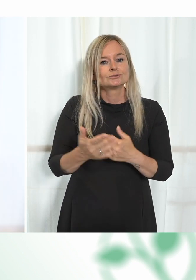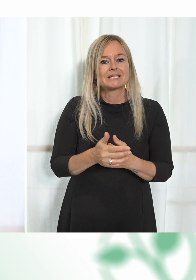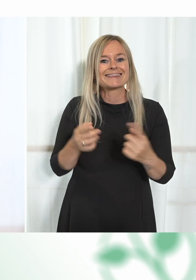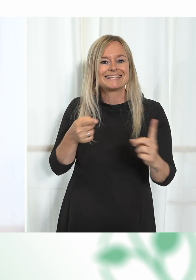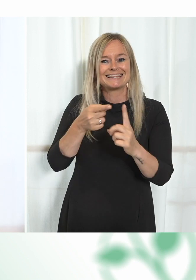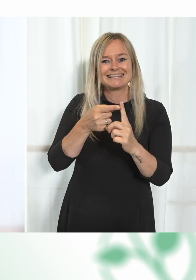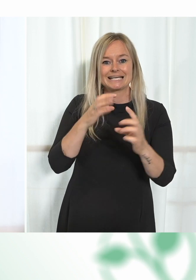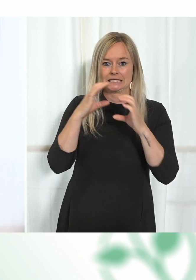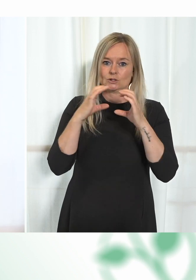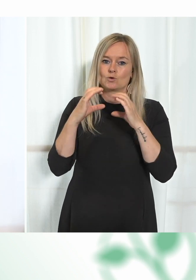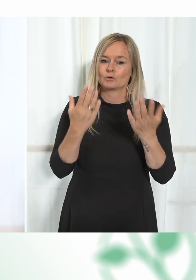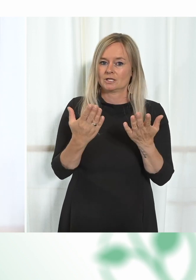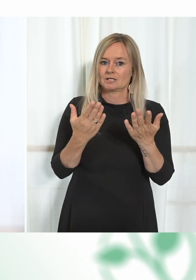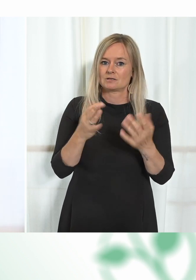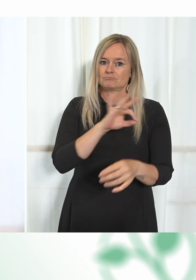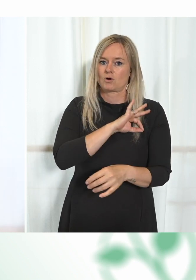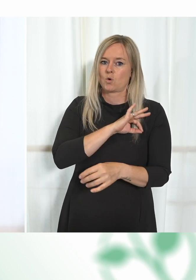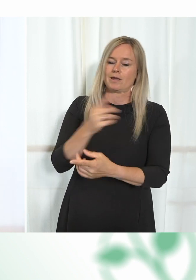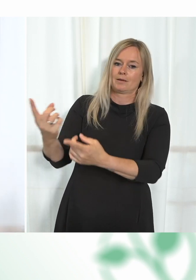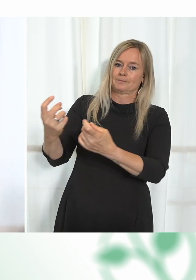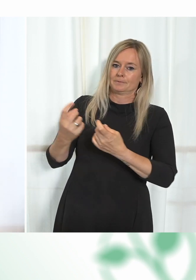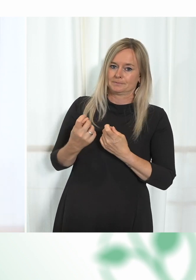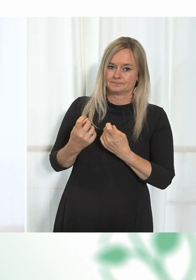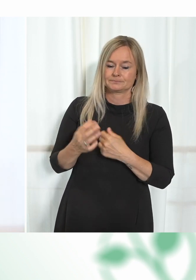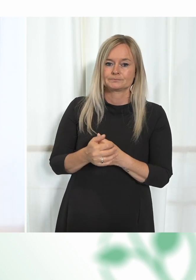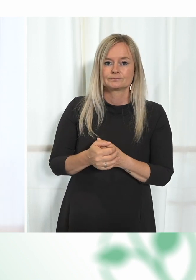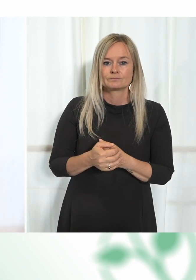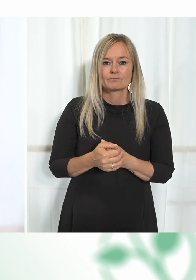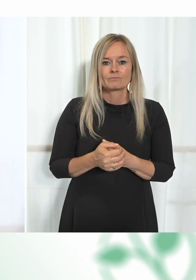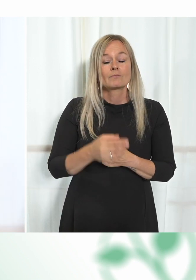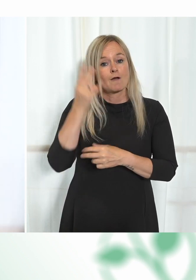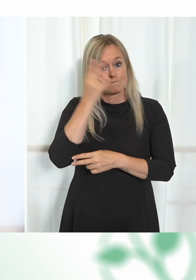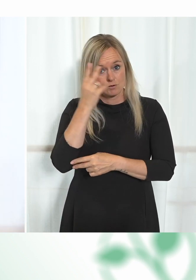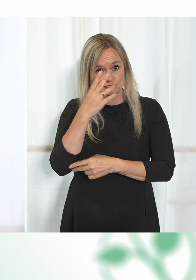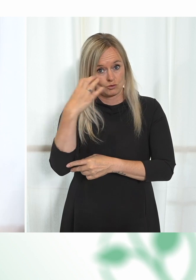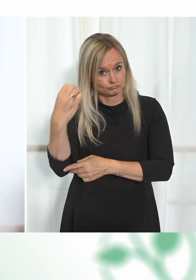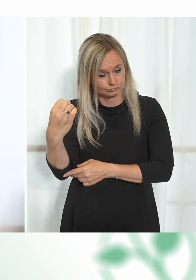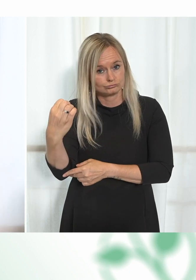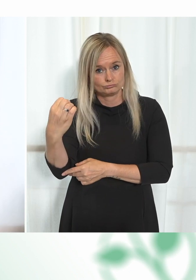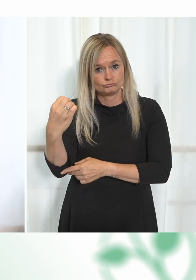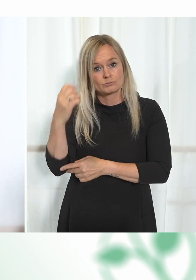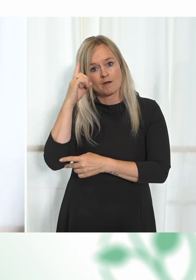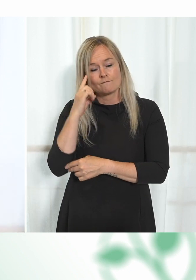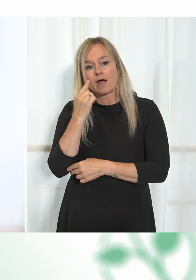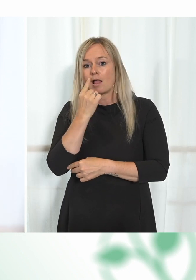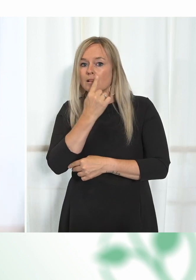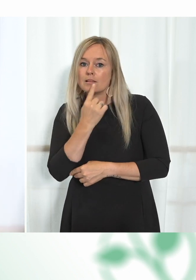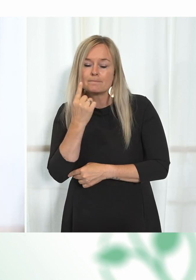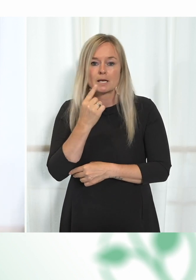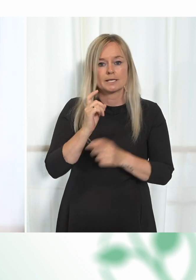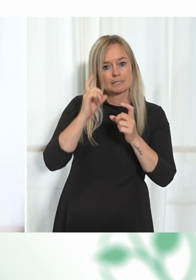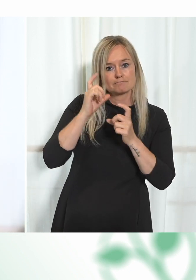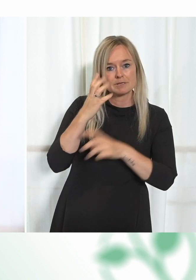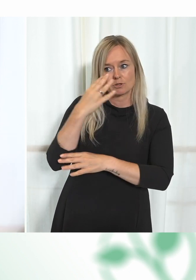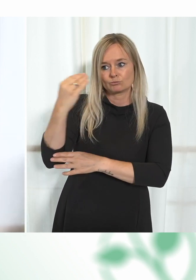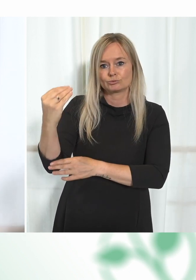direkte Kommunikation. Jetzt habe ich den Kollegen zu mir geholt. Er versteht mich, weil er natürlich durch Lippenlesen sehr